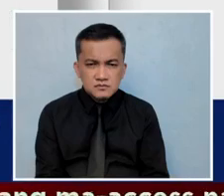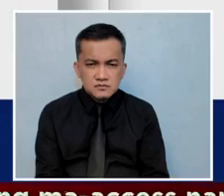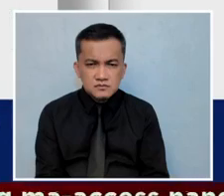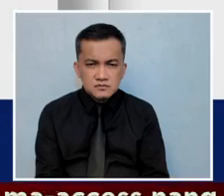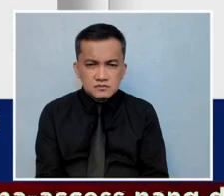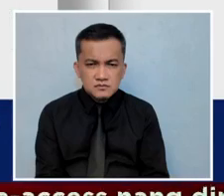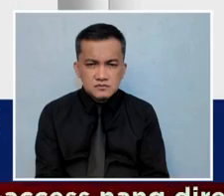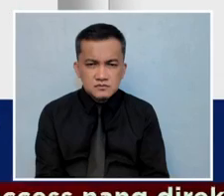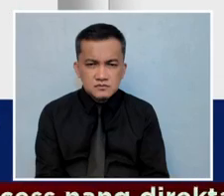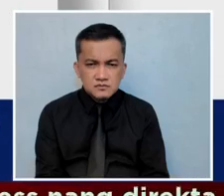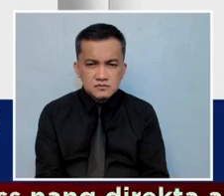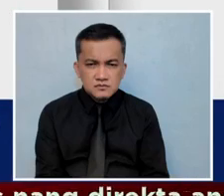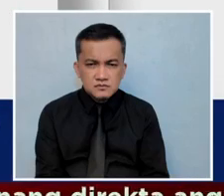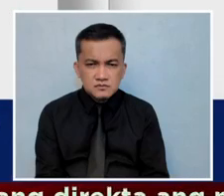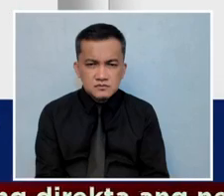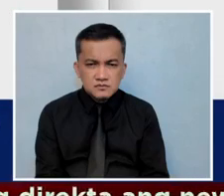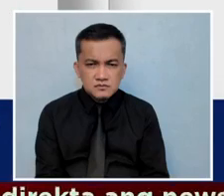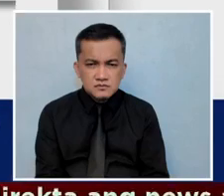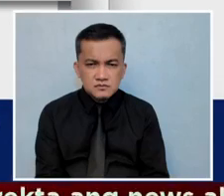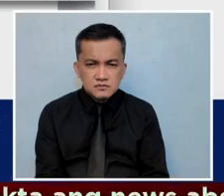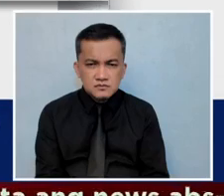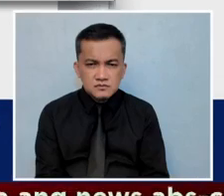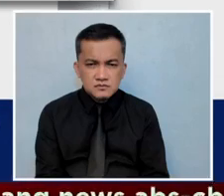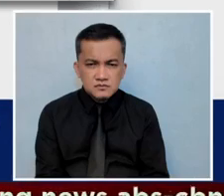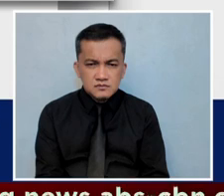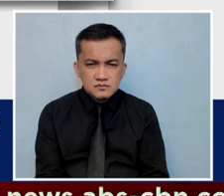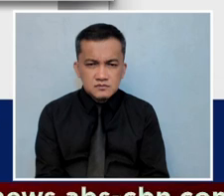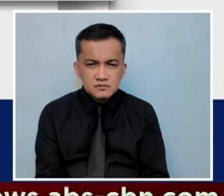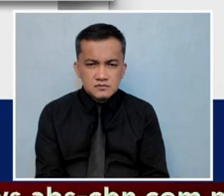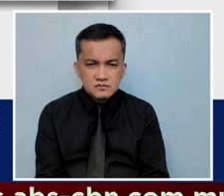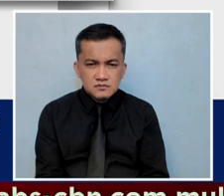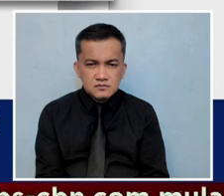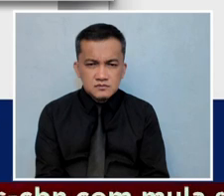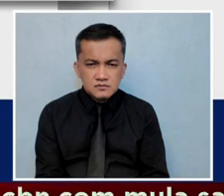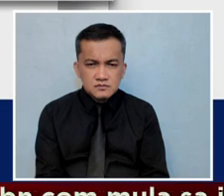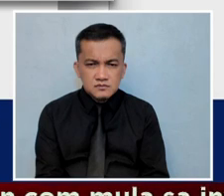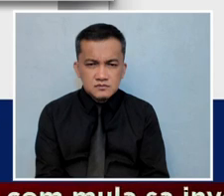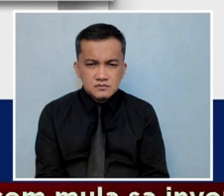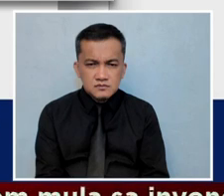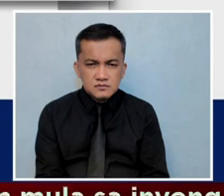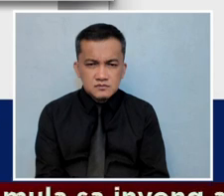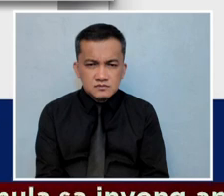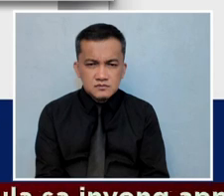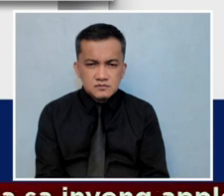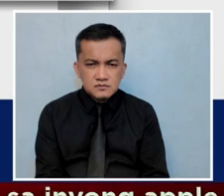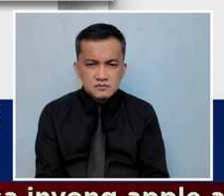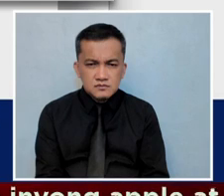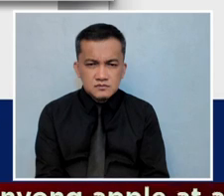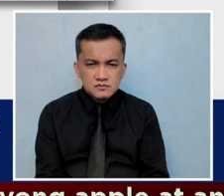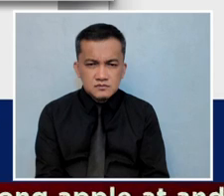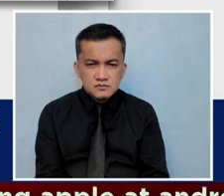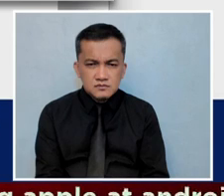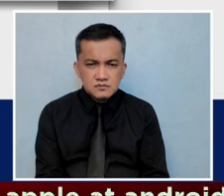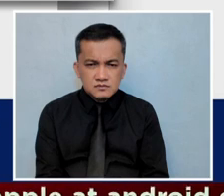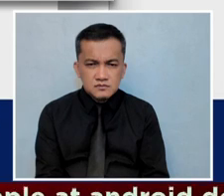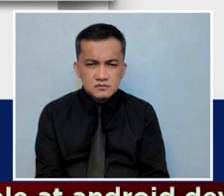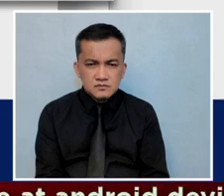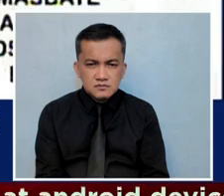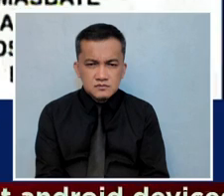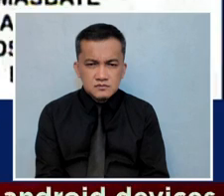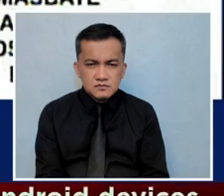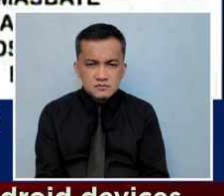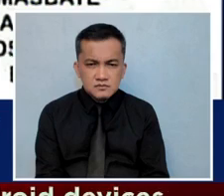balita sa ngayon, kung hindi nagpaplato ay nakikita na ang pagbaba ng trend ng kaso ng COVID-19 maliban sa